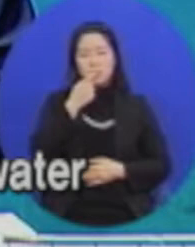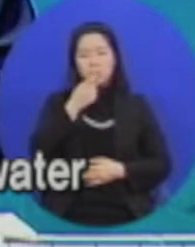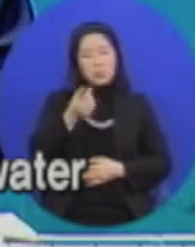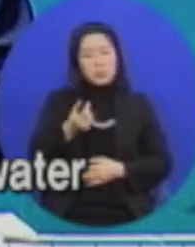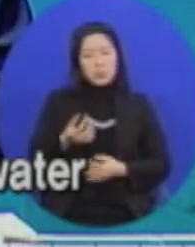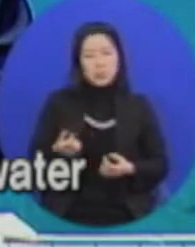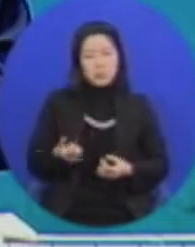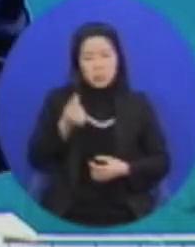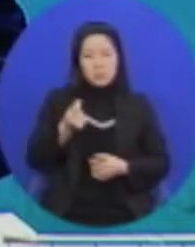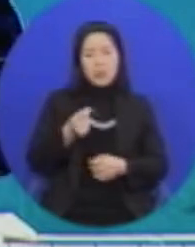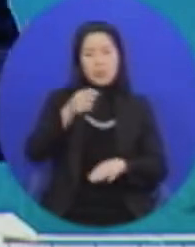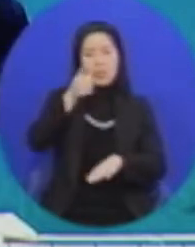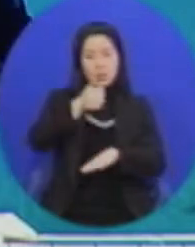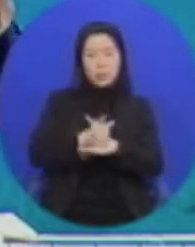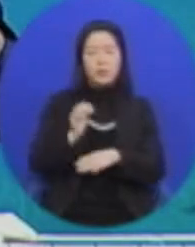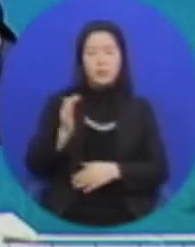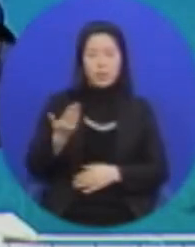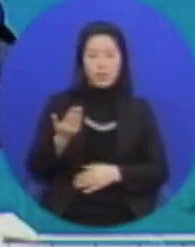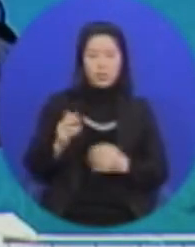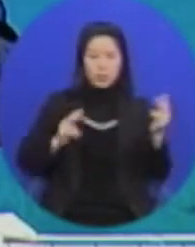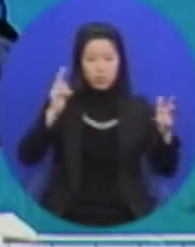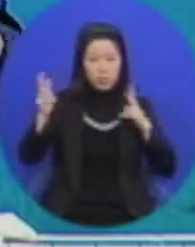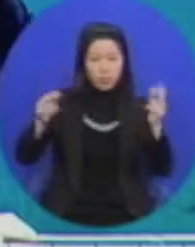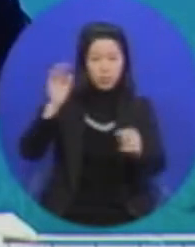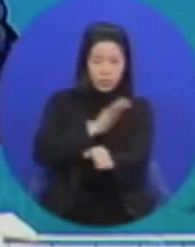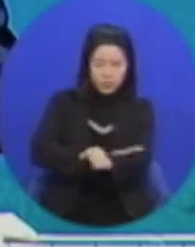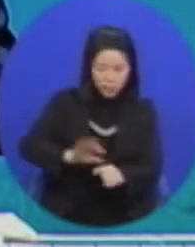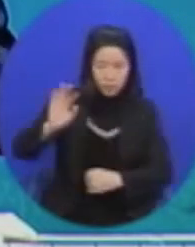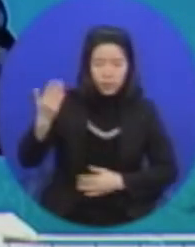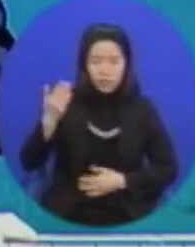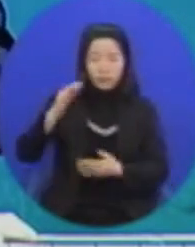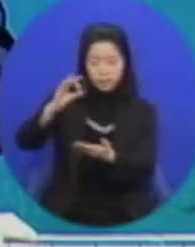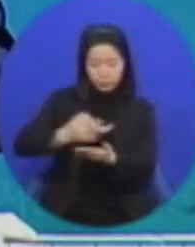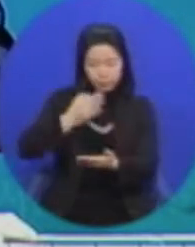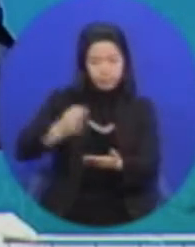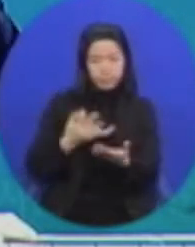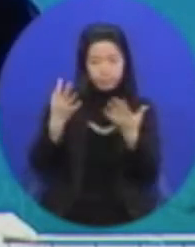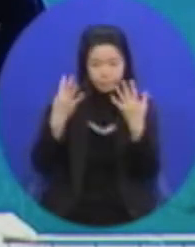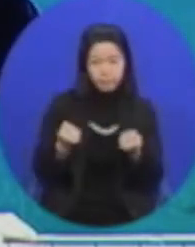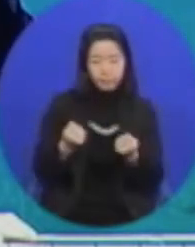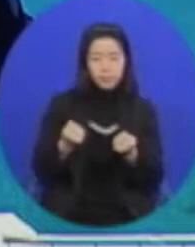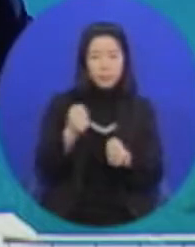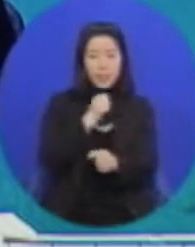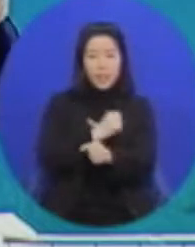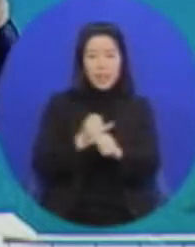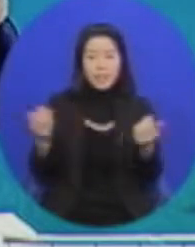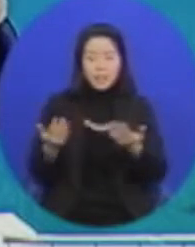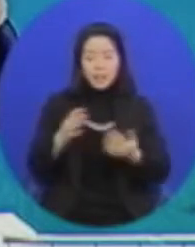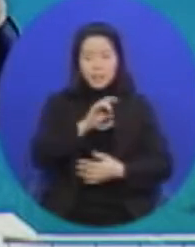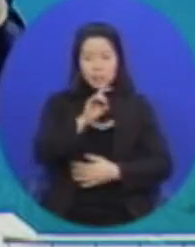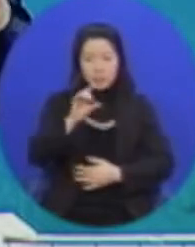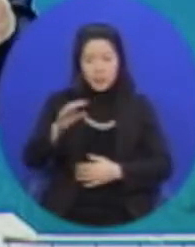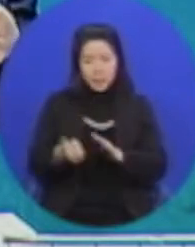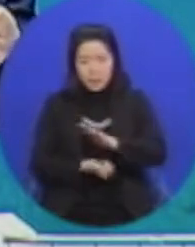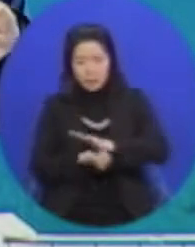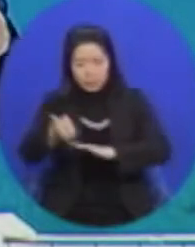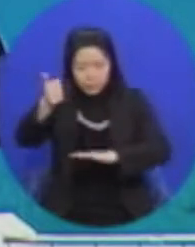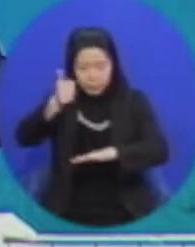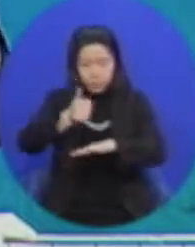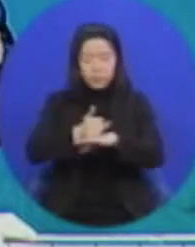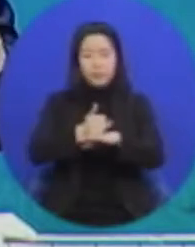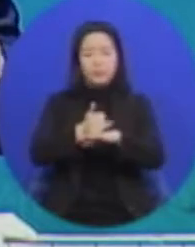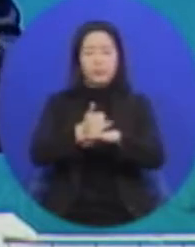거죠 뭐 사업도 잘 되고 돈도 많이 벌리고 하는 일마다 성공하고 또